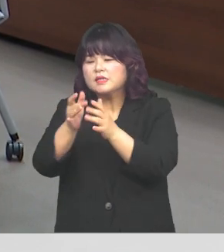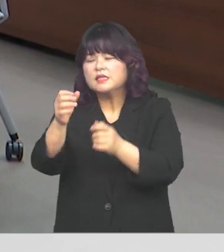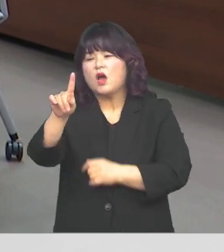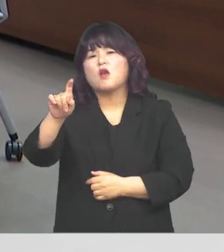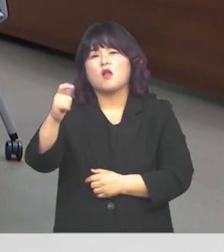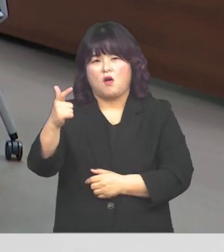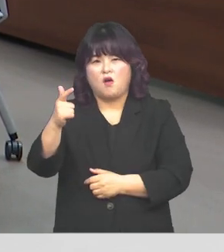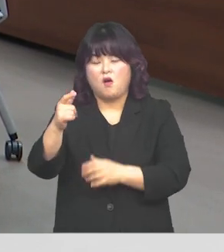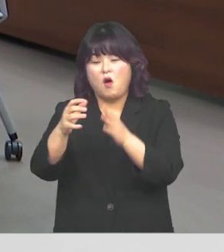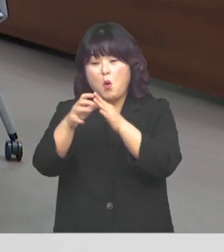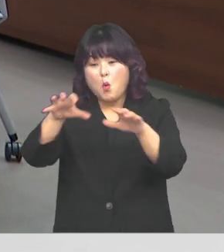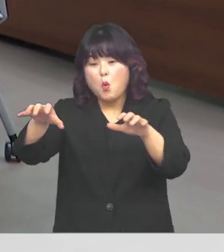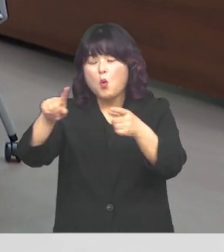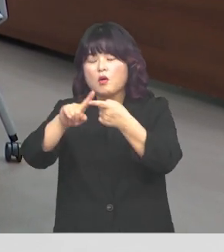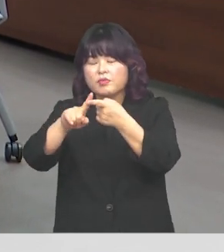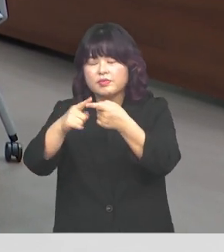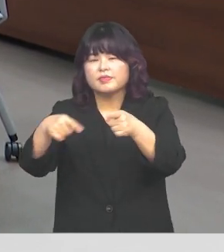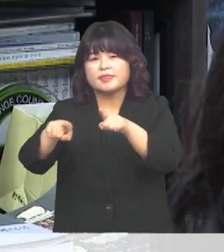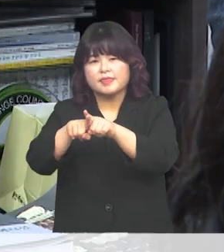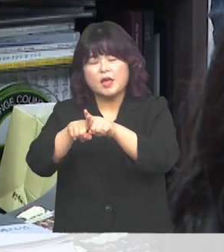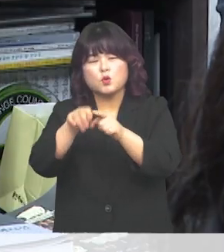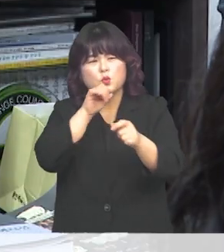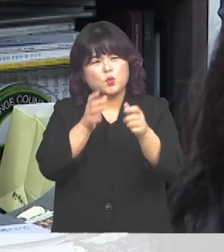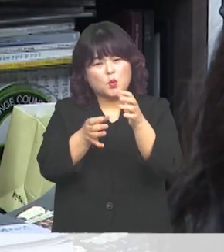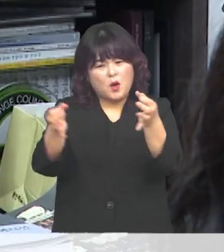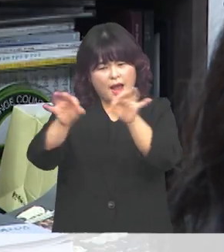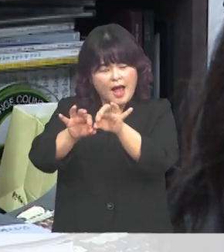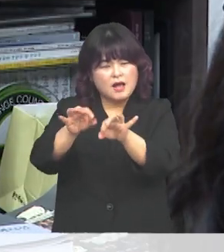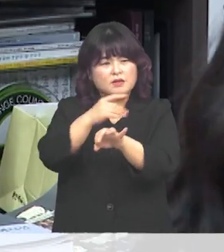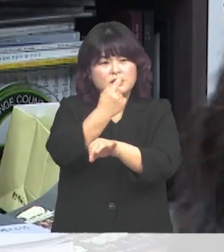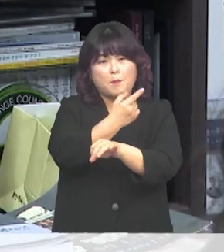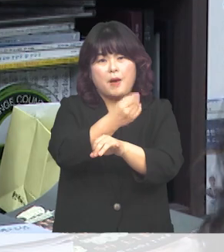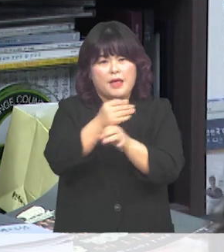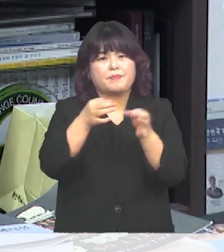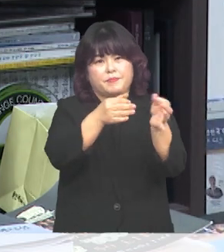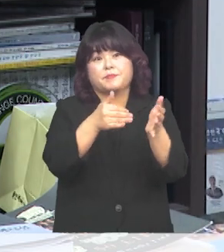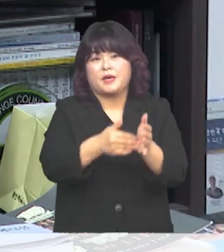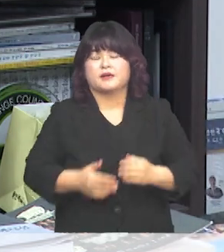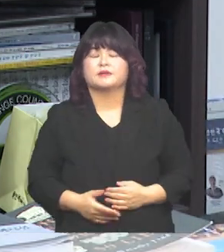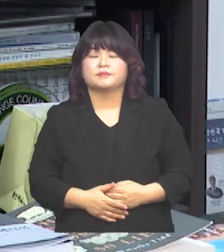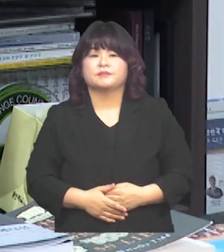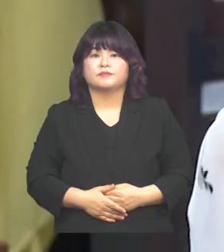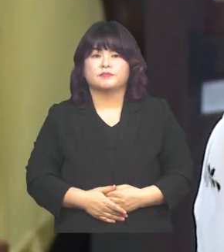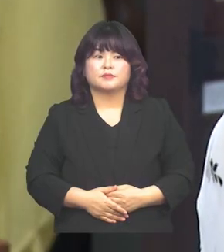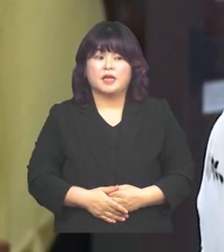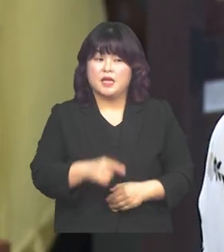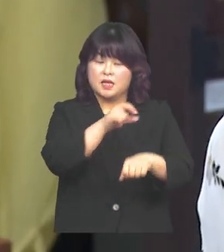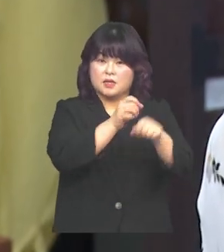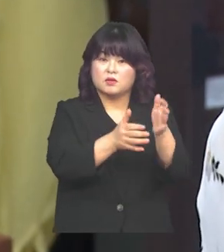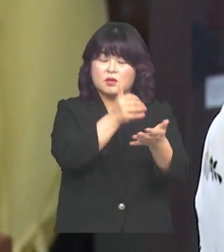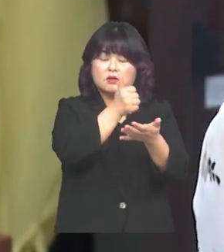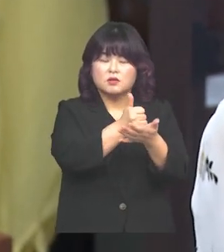새마을 금고에서 용인의 어려운 이웃을 돕기 위한 성금 1,000만 원을 기탁했습니다.